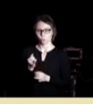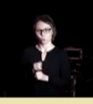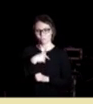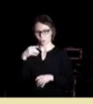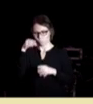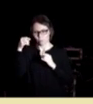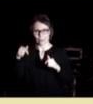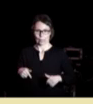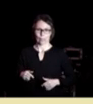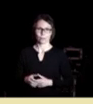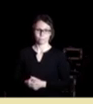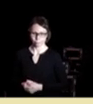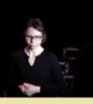på det.